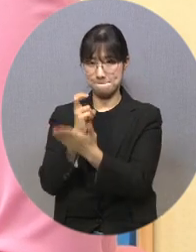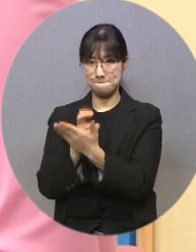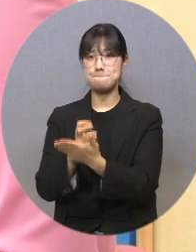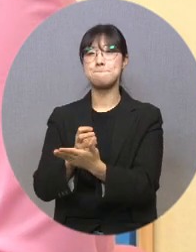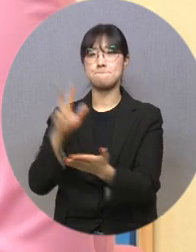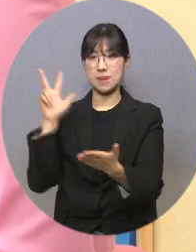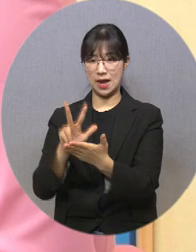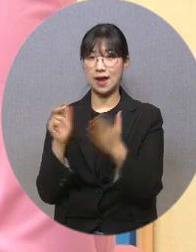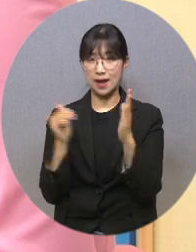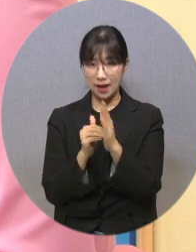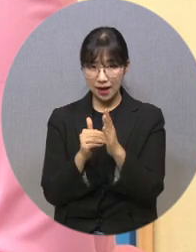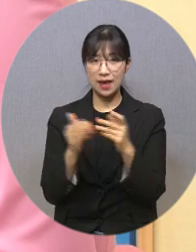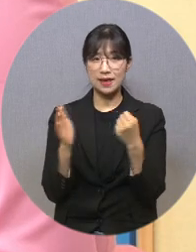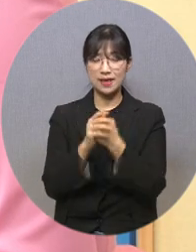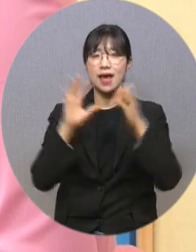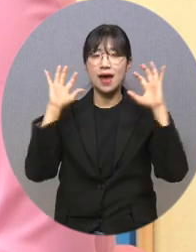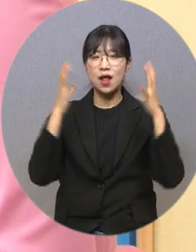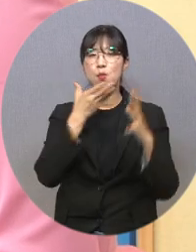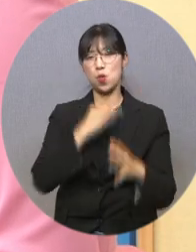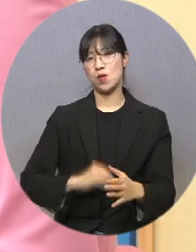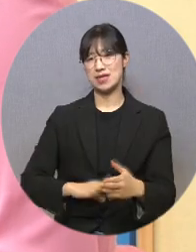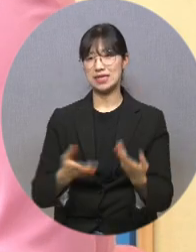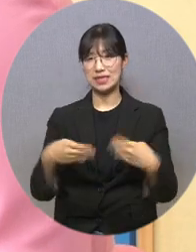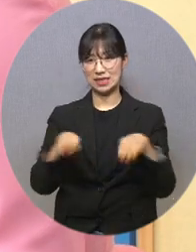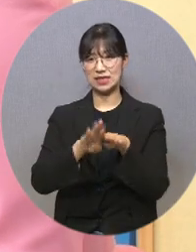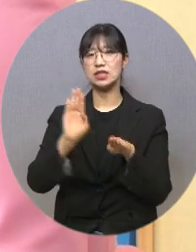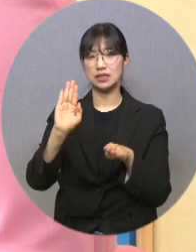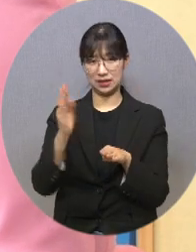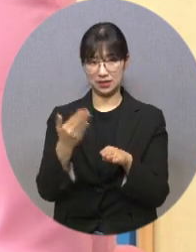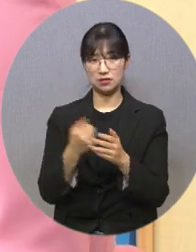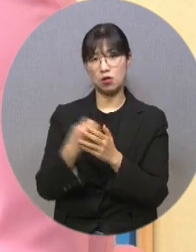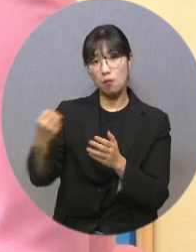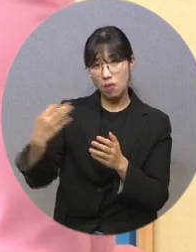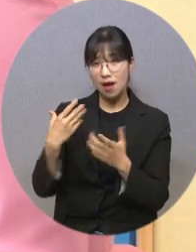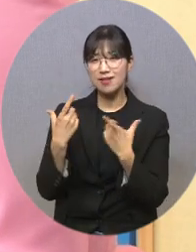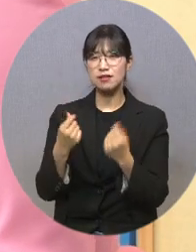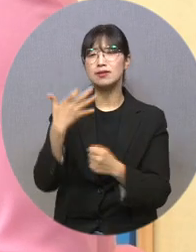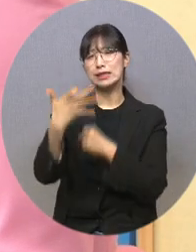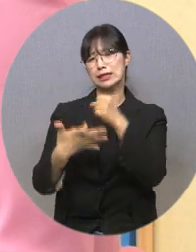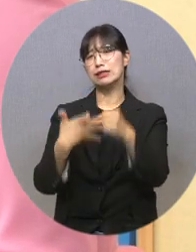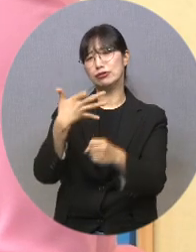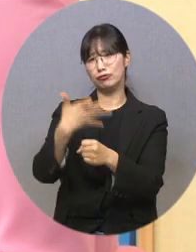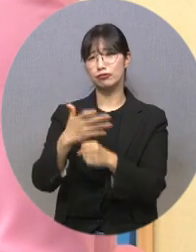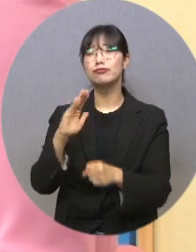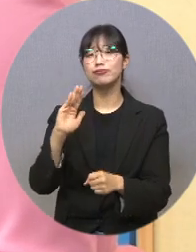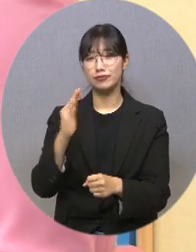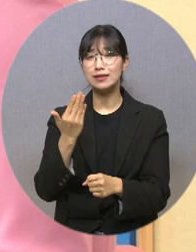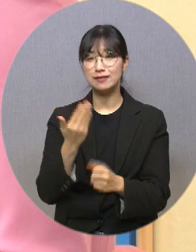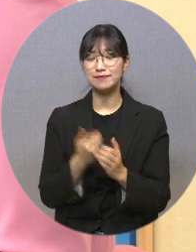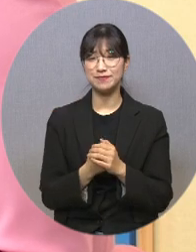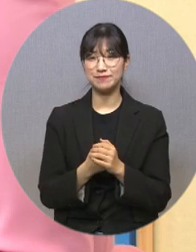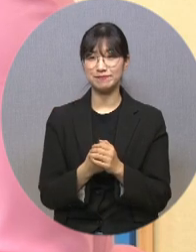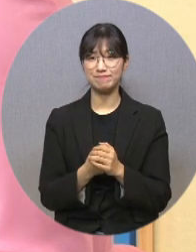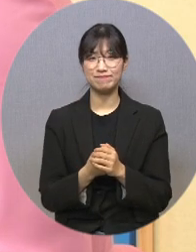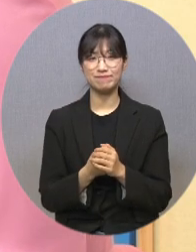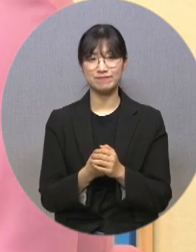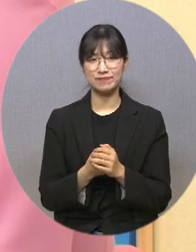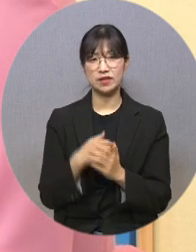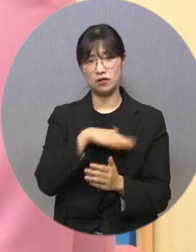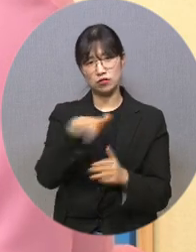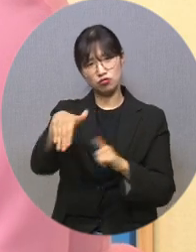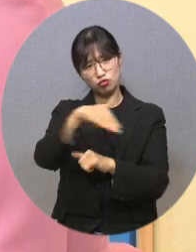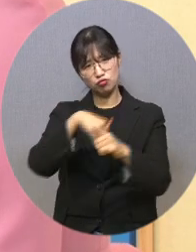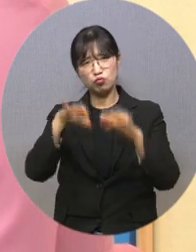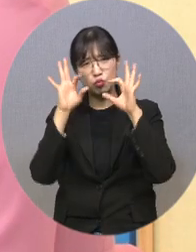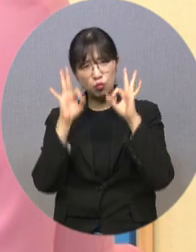법제화돼가지고 이제 아동복지 시설이 됐는데 말씀하셨다시피 벌써 19년째 이어지고 있습니다. 네. 이제 우리가 주위에서